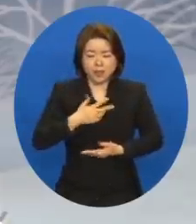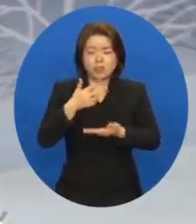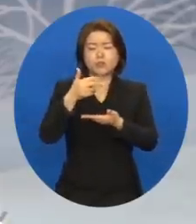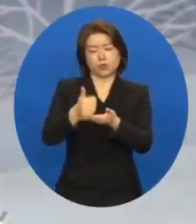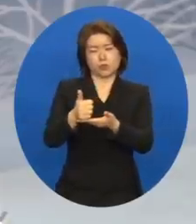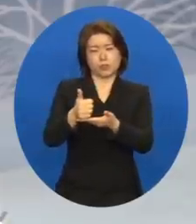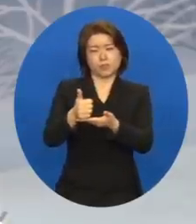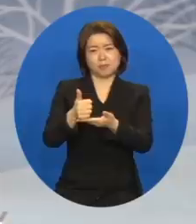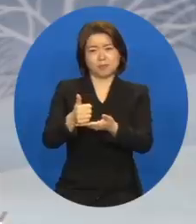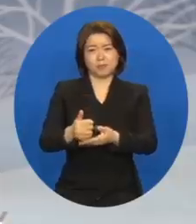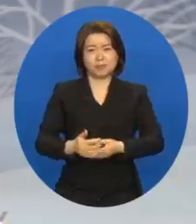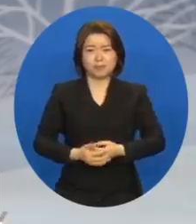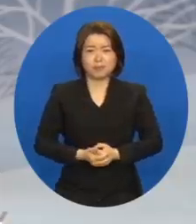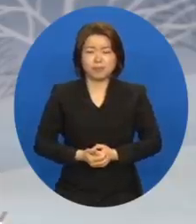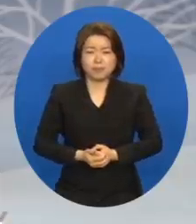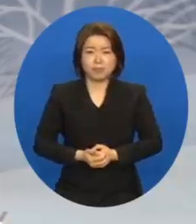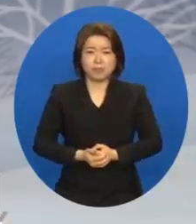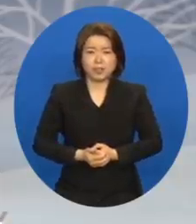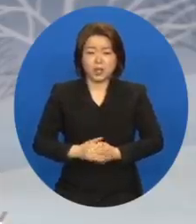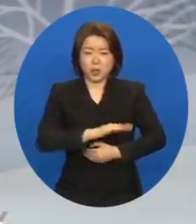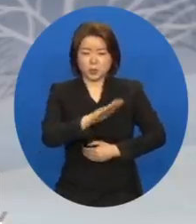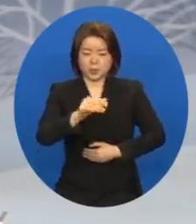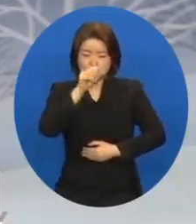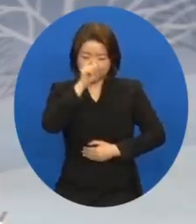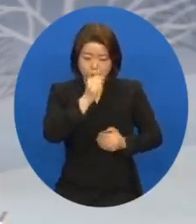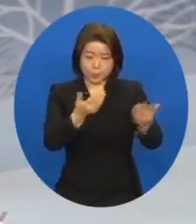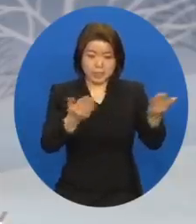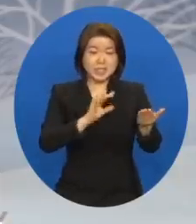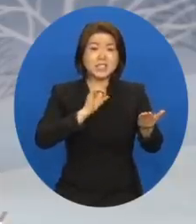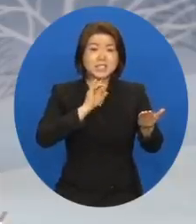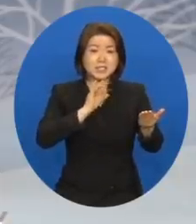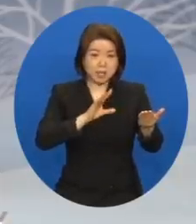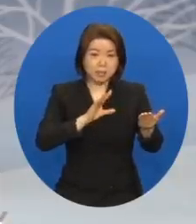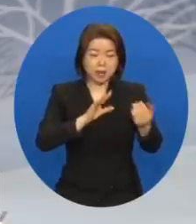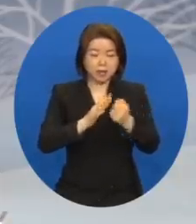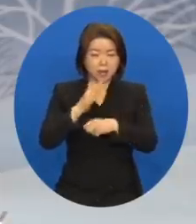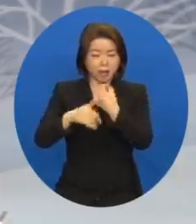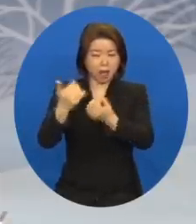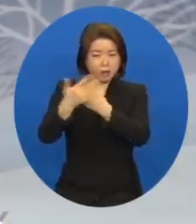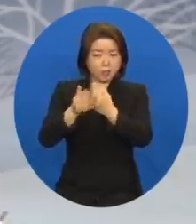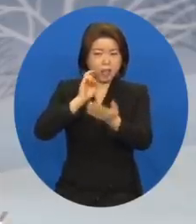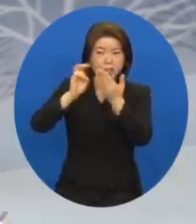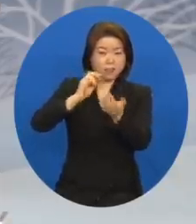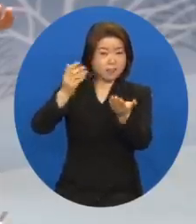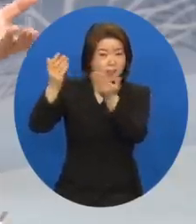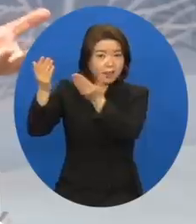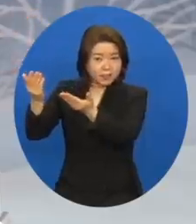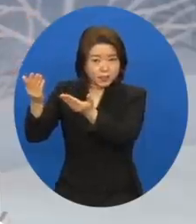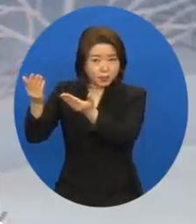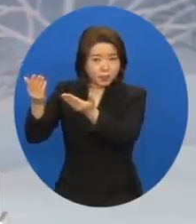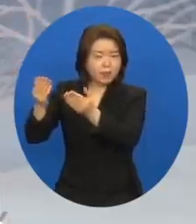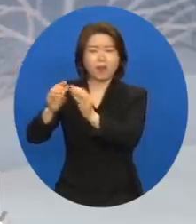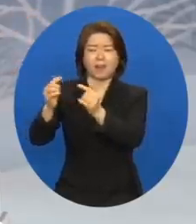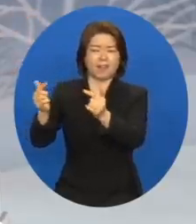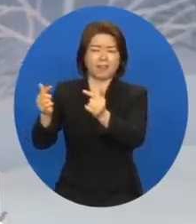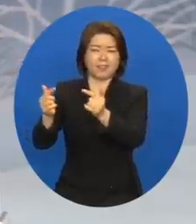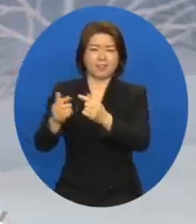주님이시니까. 우리가 좋은 일이 있을 때만 하나님의 은혜를 찬양하지